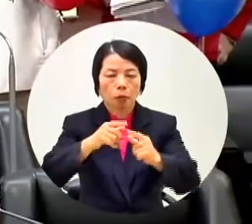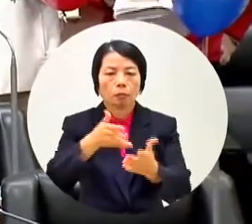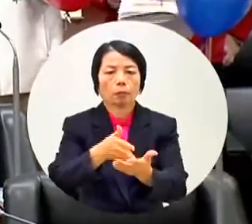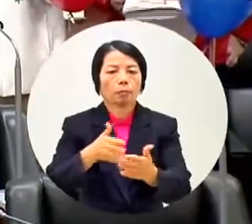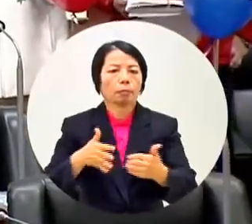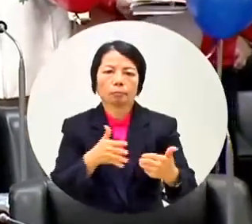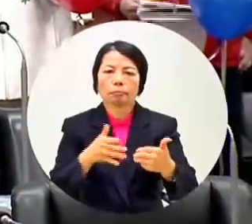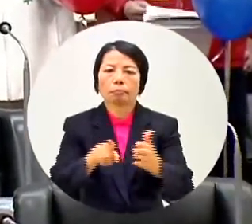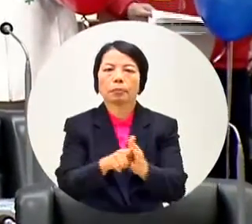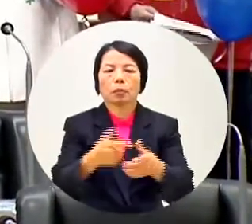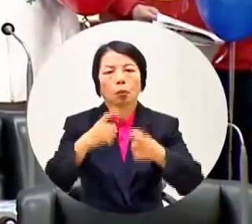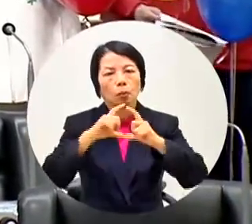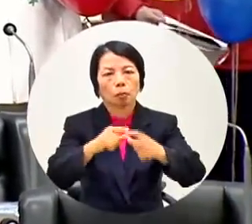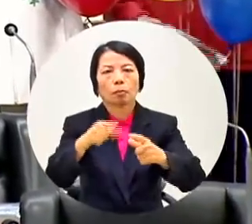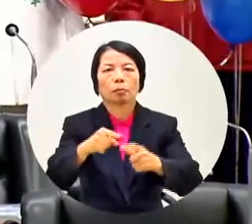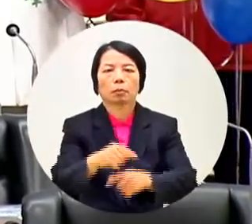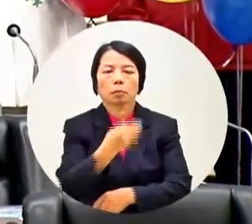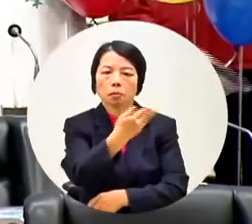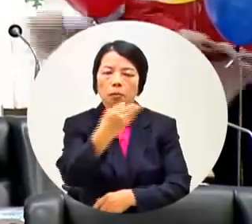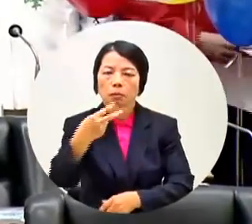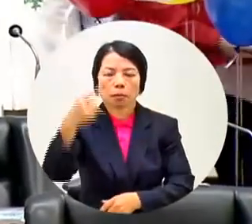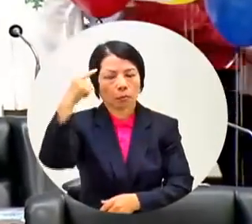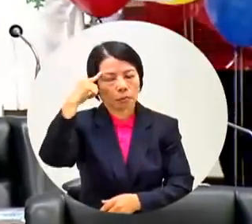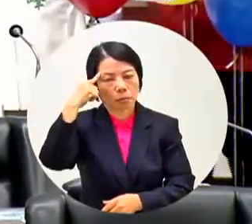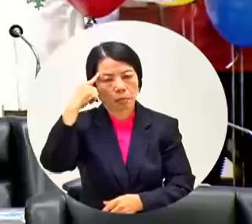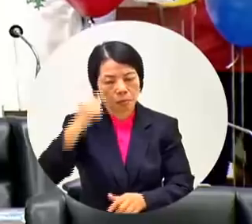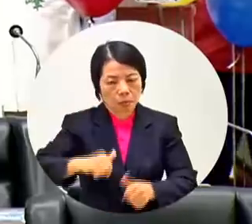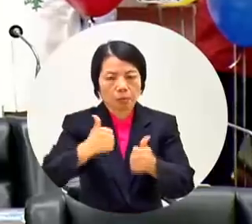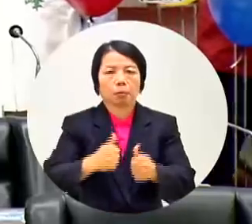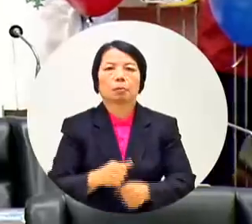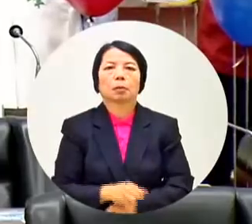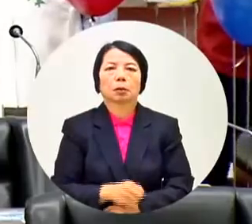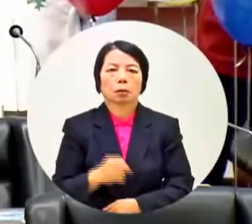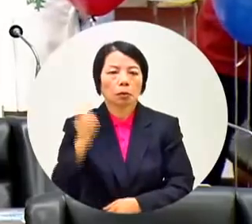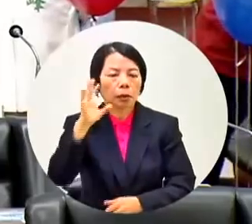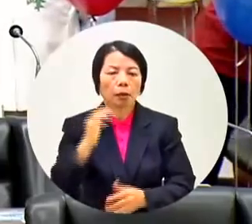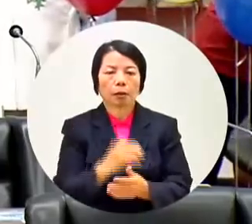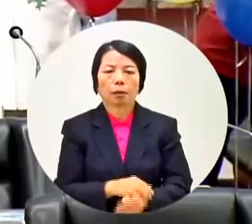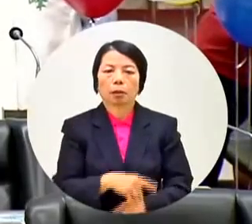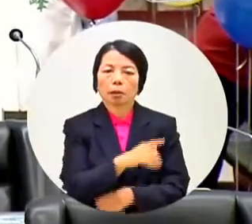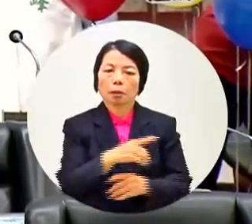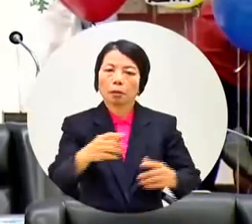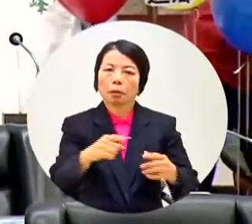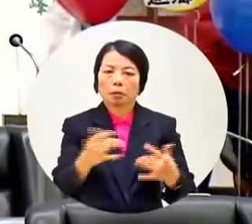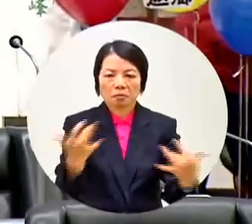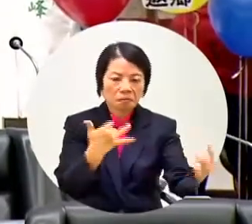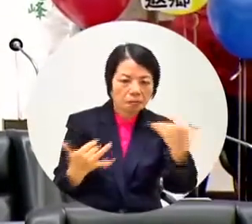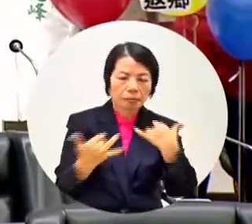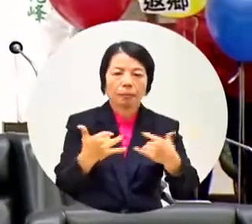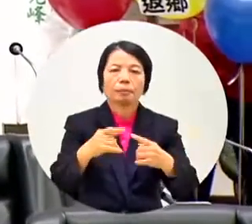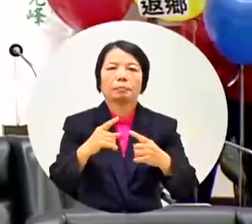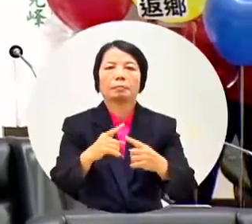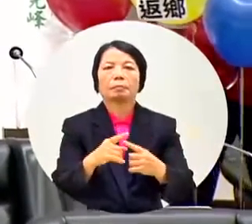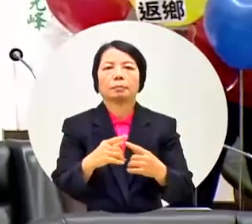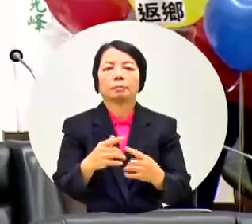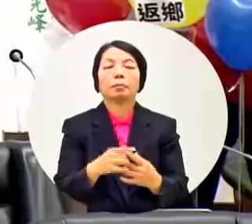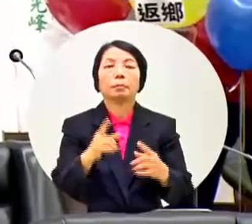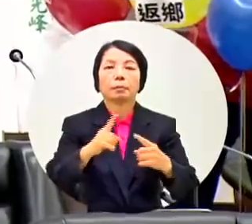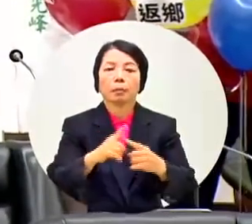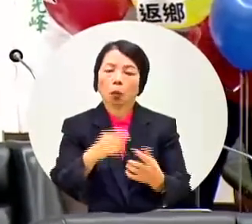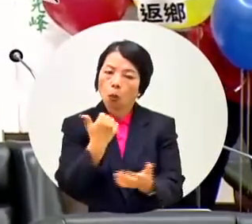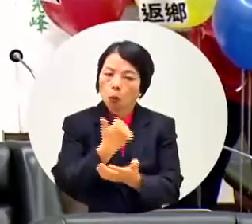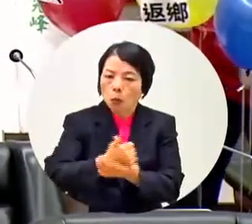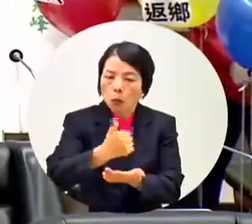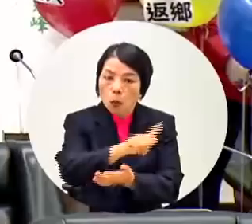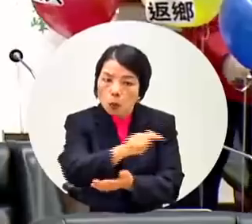是，人进来，货出去，安尼的赚大钱。但是这个观念，诶，其实我足欣赏你对